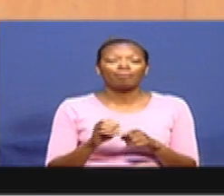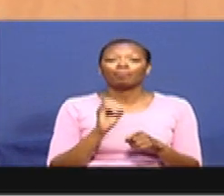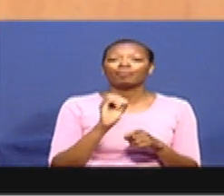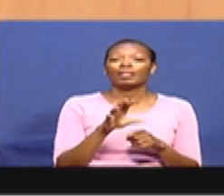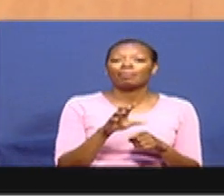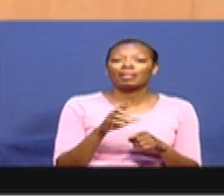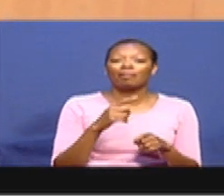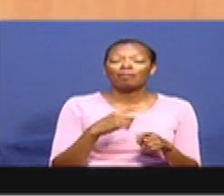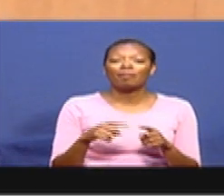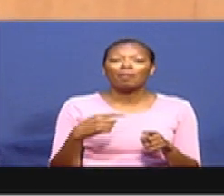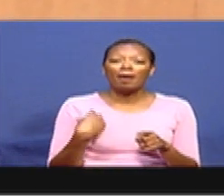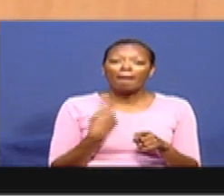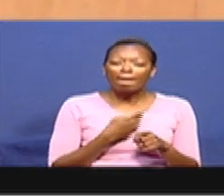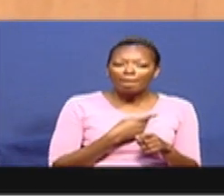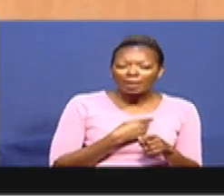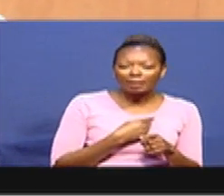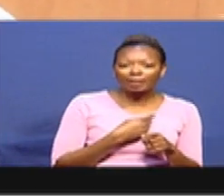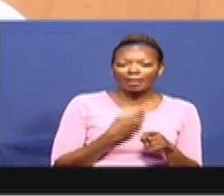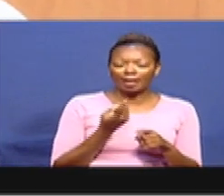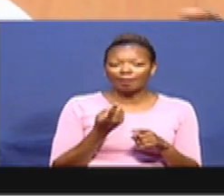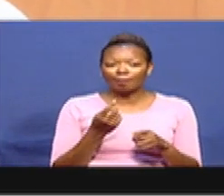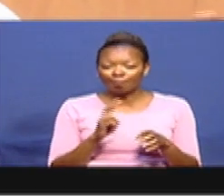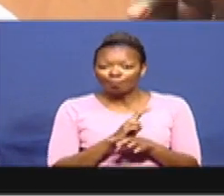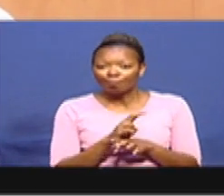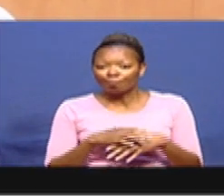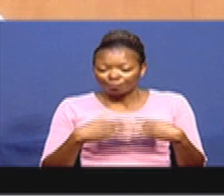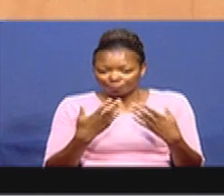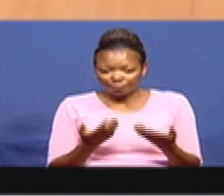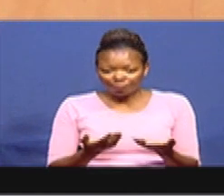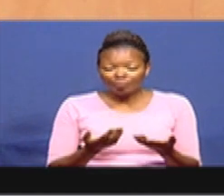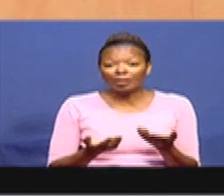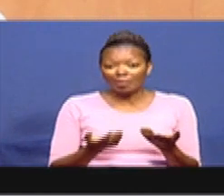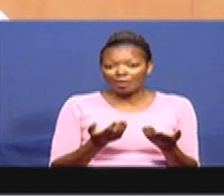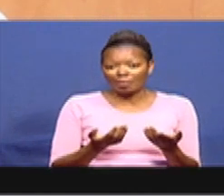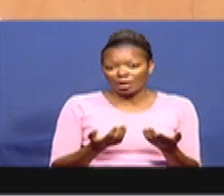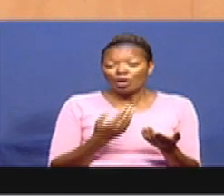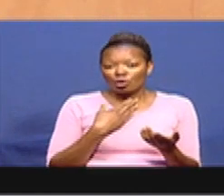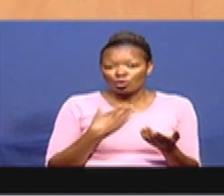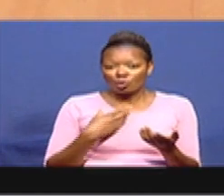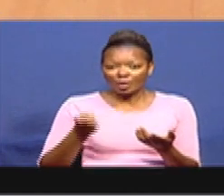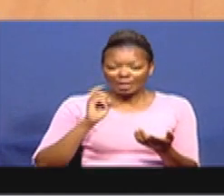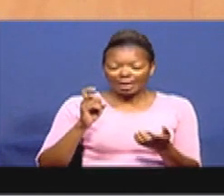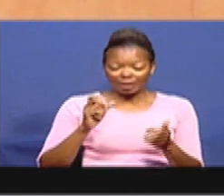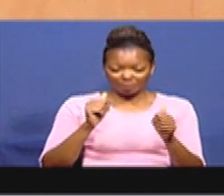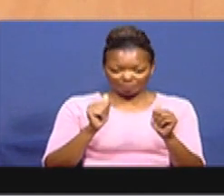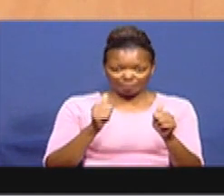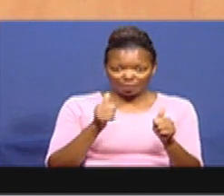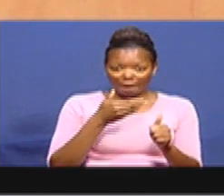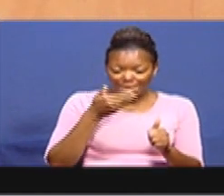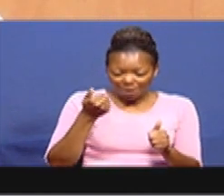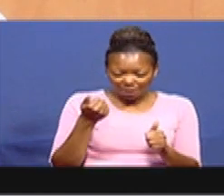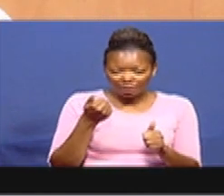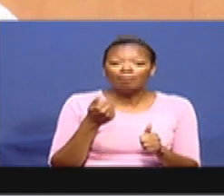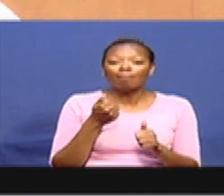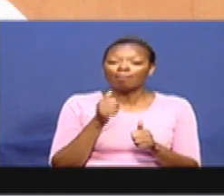but hatuuzi sisi. Ndio tunasema, ukipata mbegu ya huku, they ni muhimu sana kuiweka, ndio